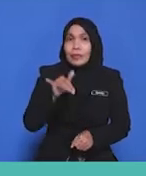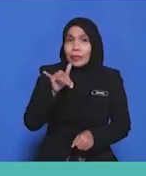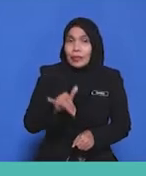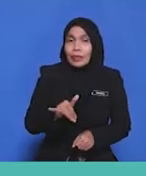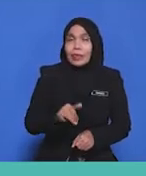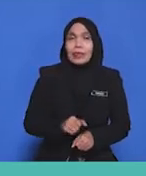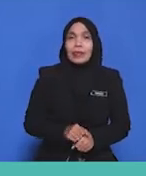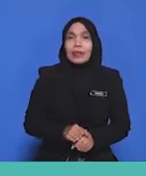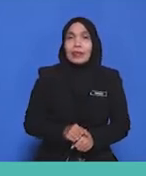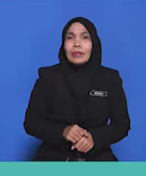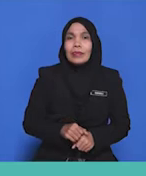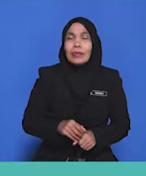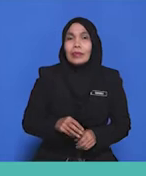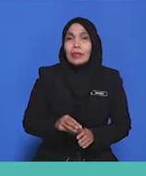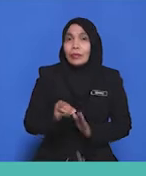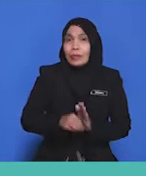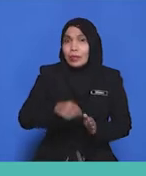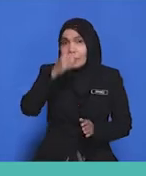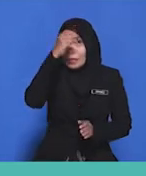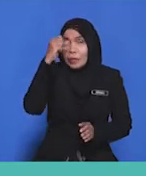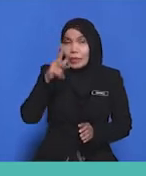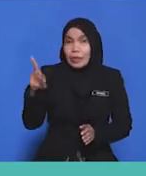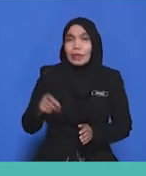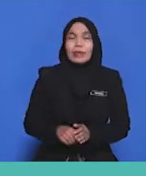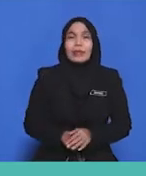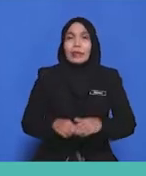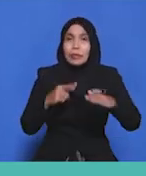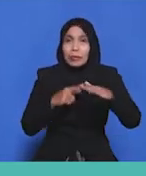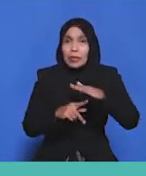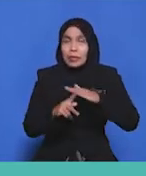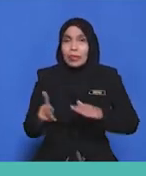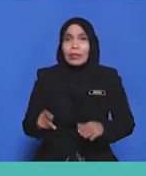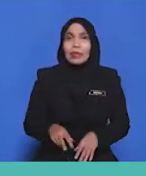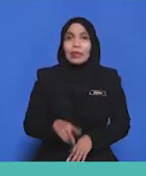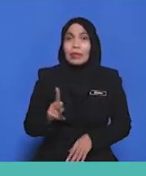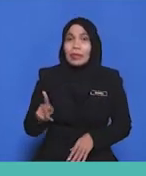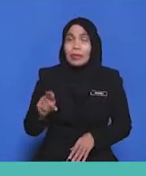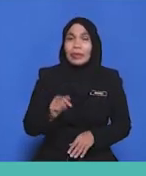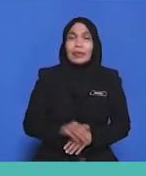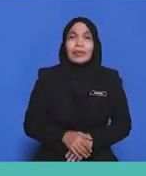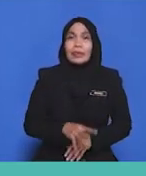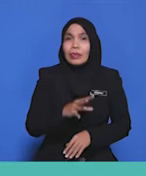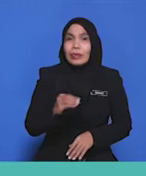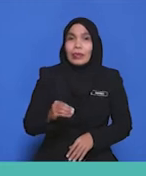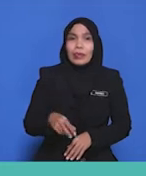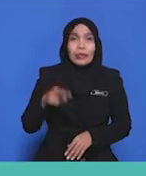mempengaruhi penglibatan kanak-kanak dan remaja dalam sukan berbasikal.